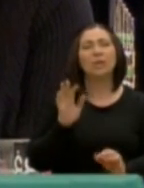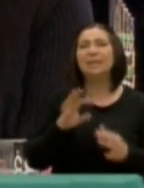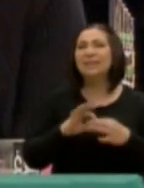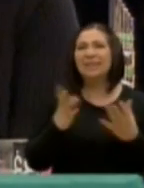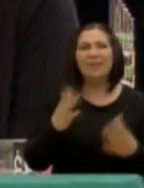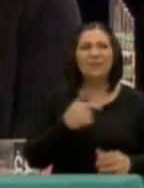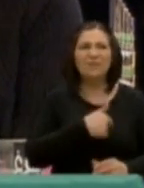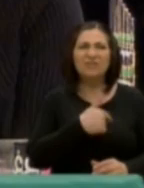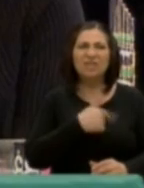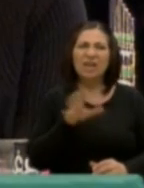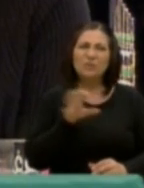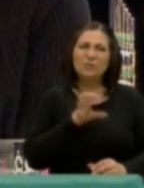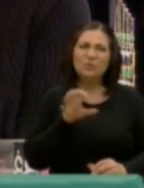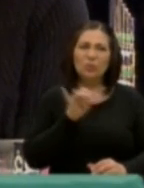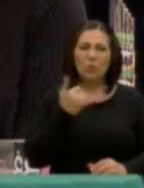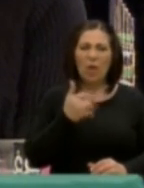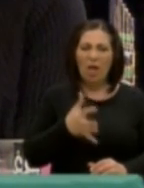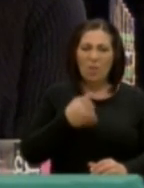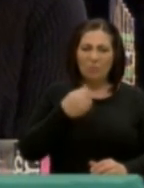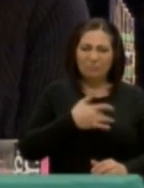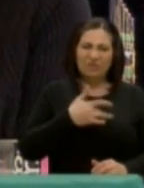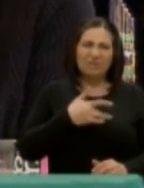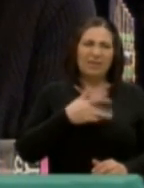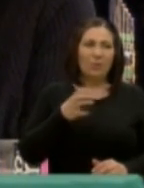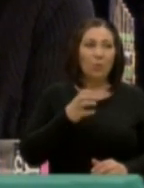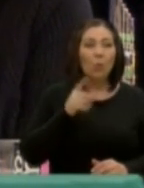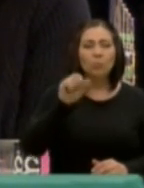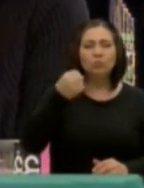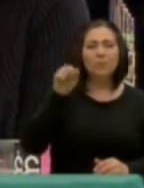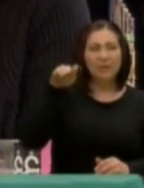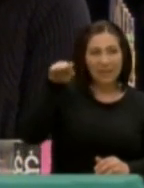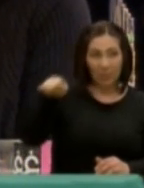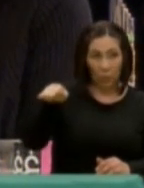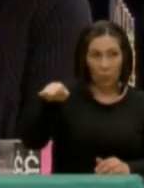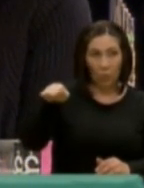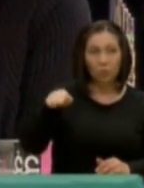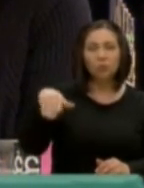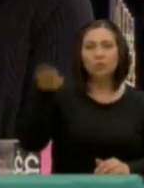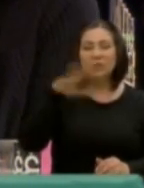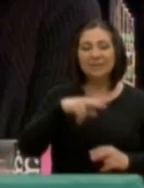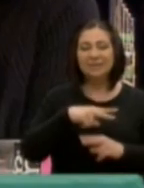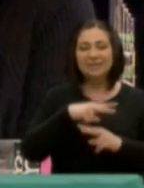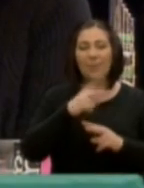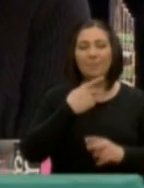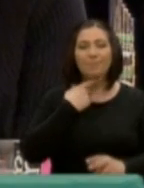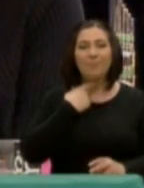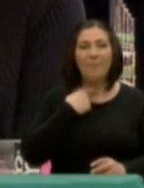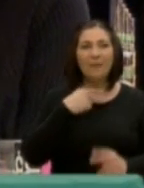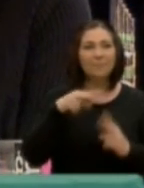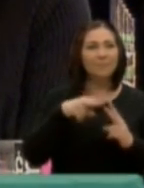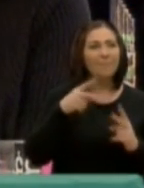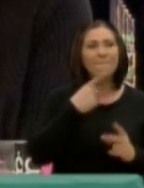Çünkü vicdan azabı çekiyorum, kilo alıyorum falan diyerekten. O buzdolabına giriyor. Sonra sabaha karşı insan bir